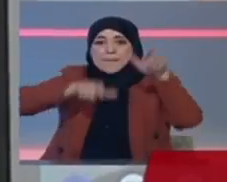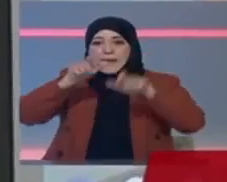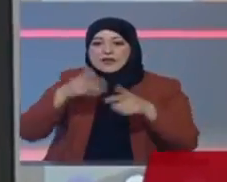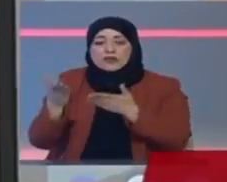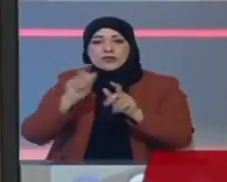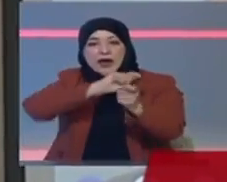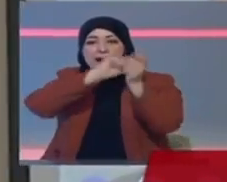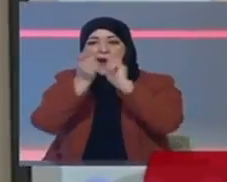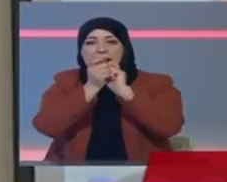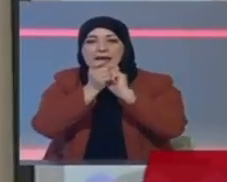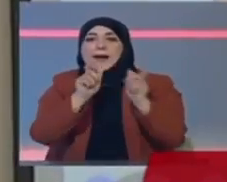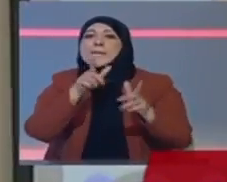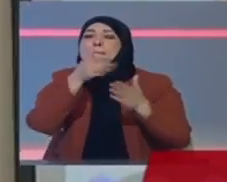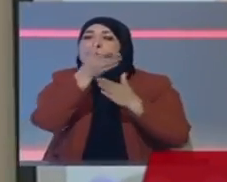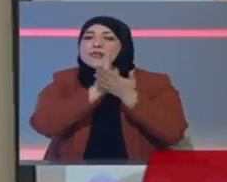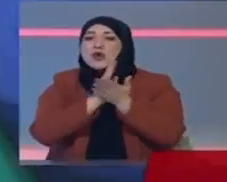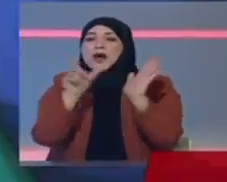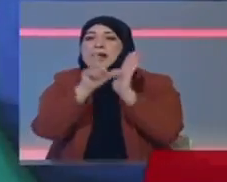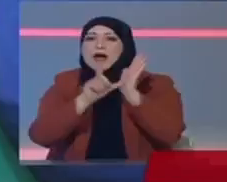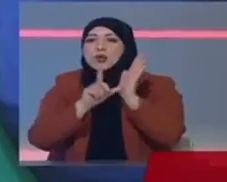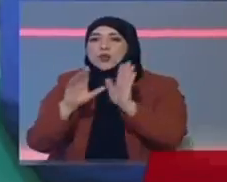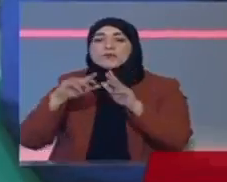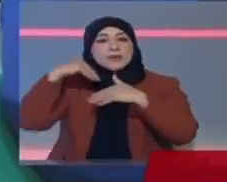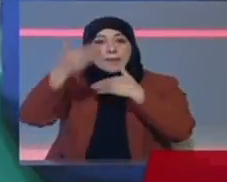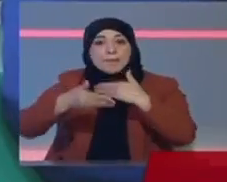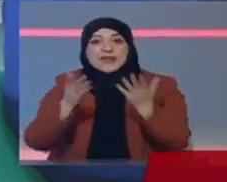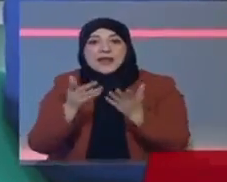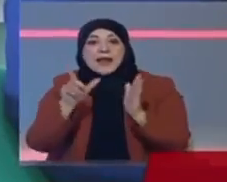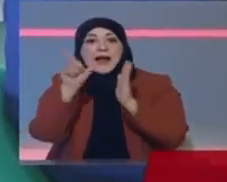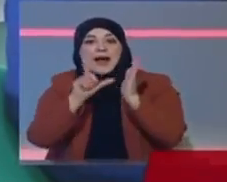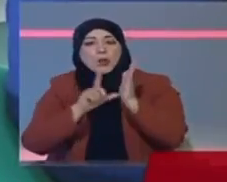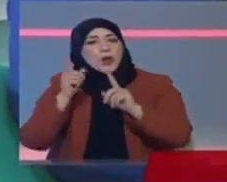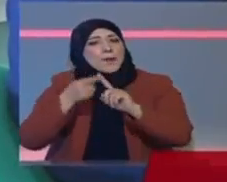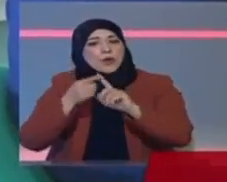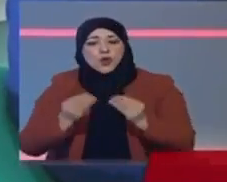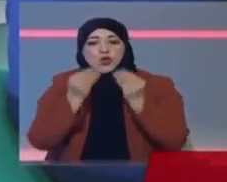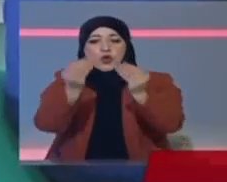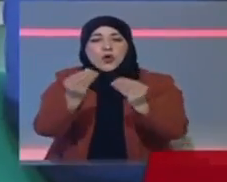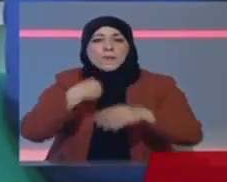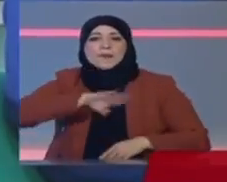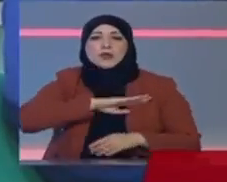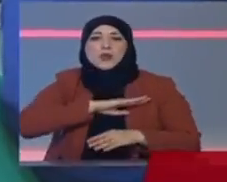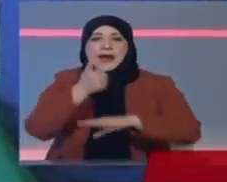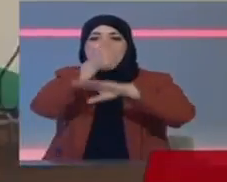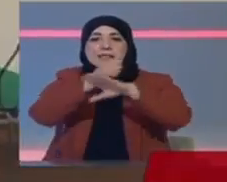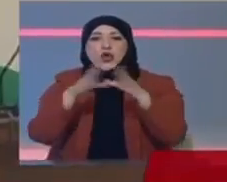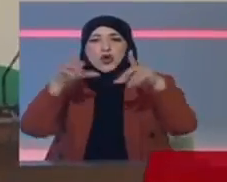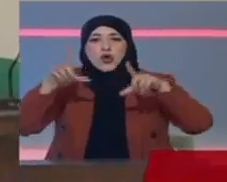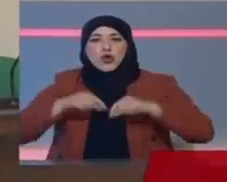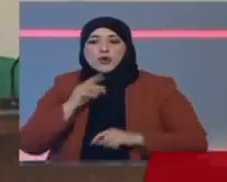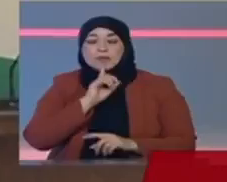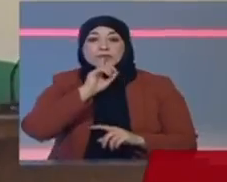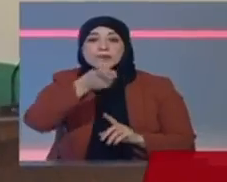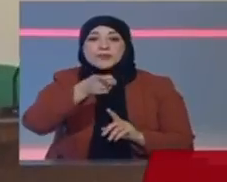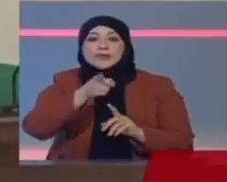عنوان مشروع القانون ليصبح مشروع قانون يتعلق بال تفويض الى رئيس الحكومه في اصدار م لا سيما